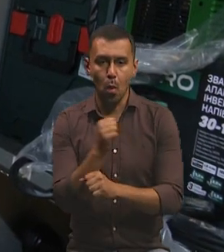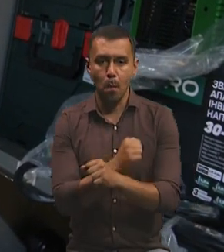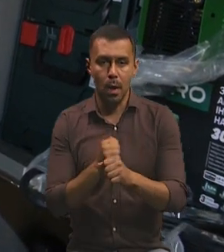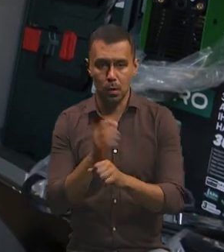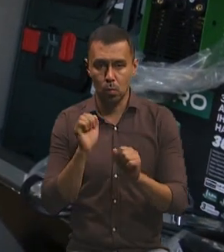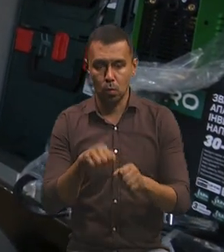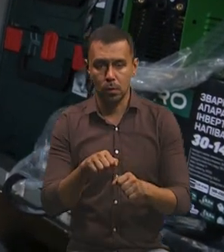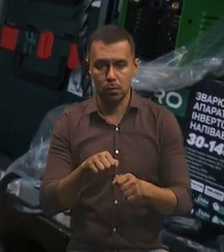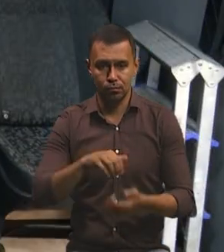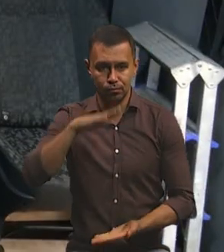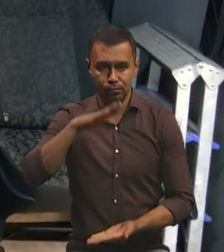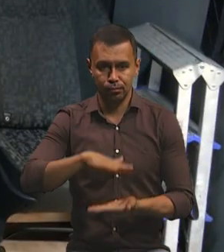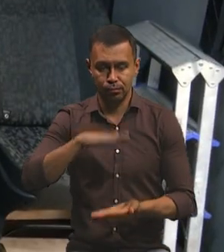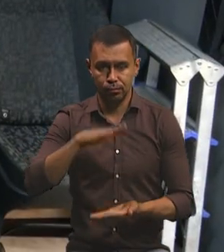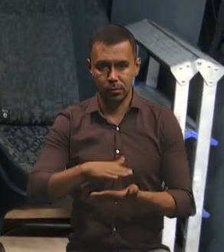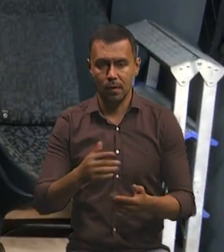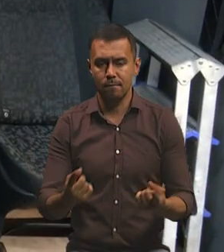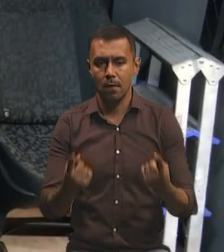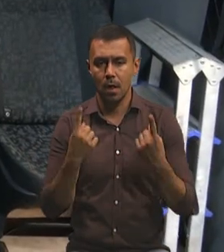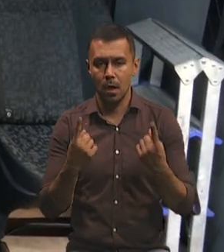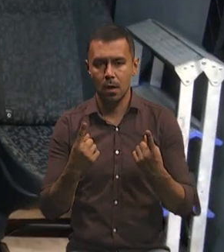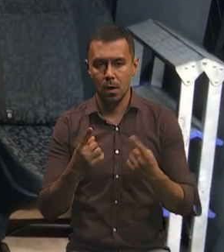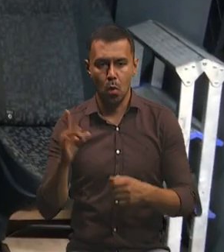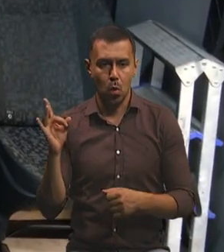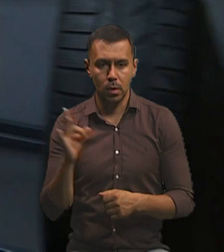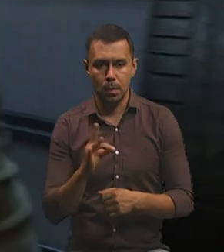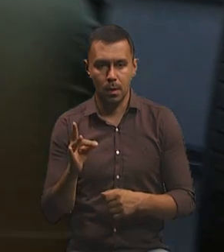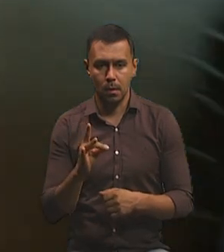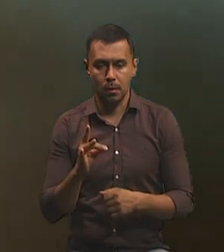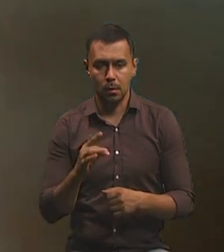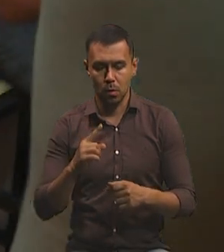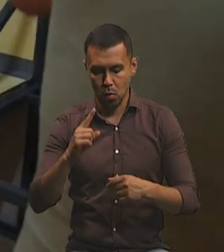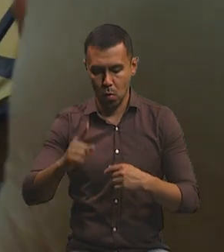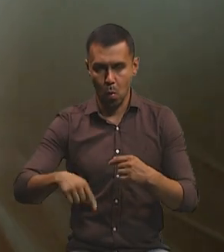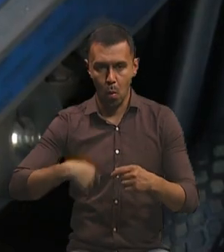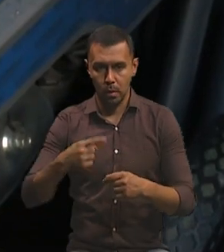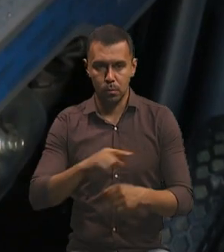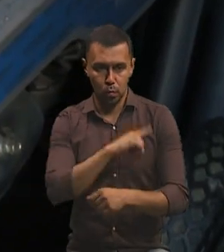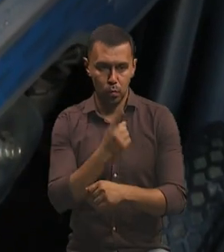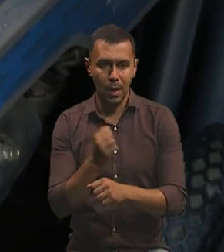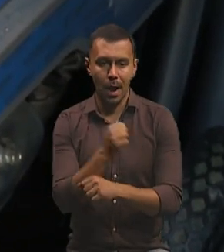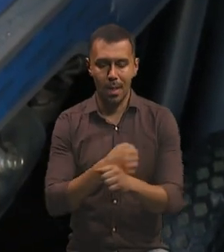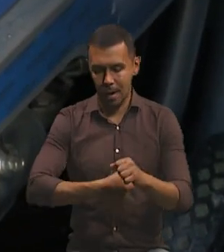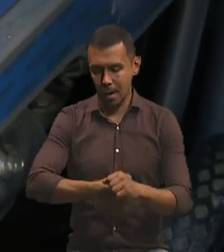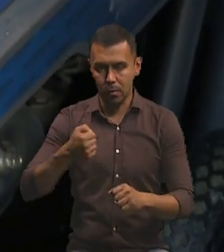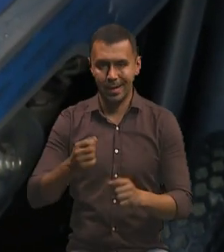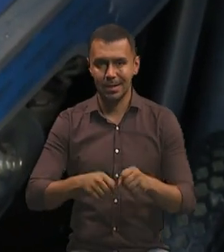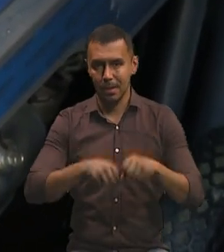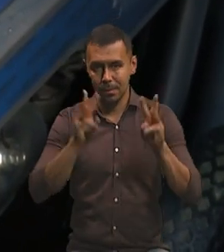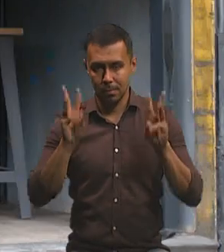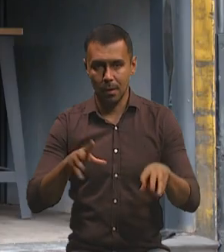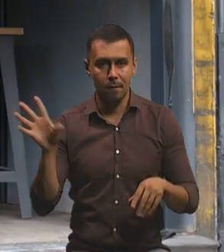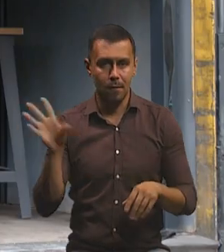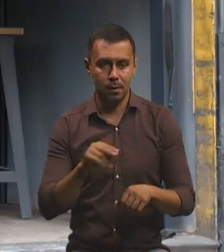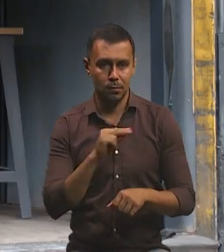можна накачувати великі, великогабаритні розміри коліс. Потужний генератор, який забезпечить